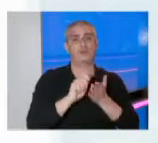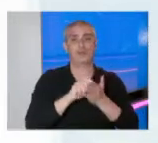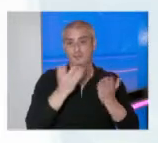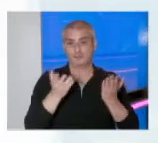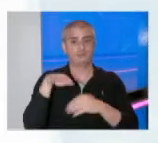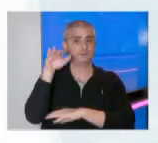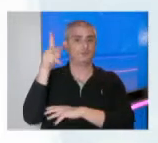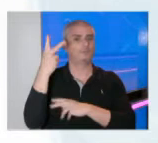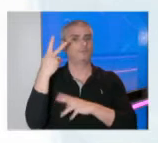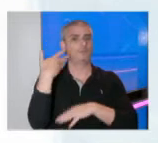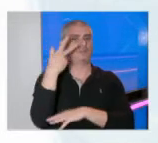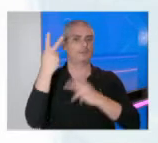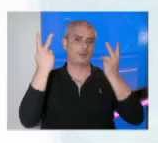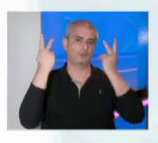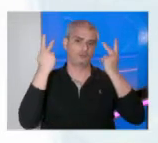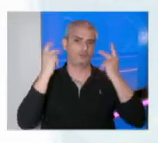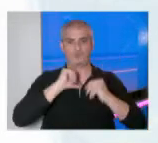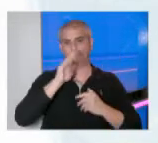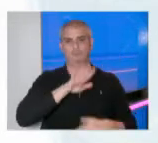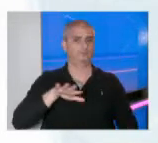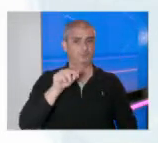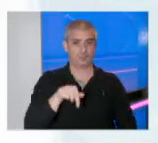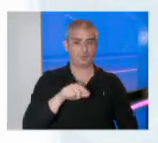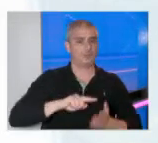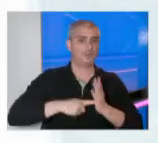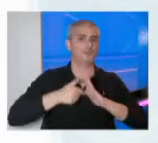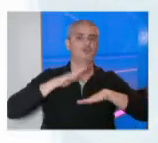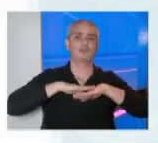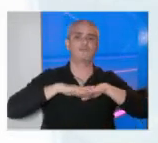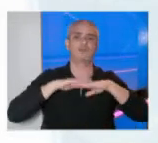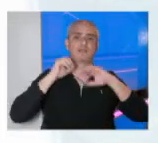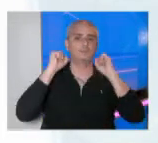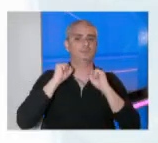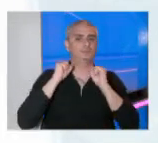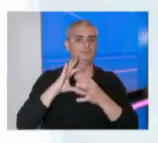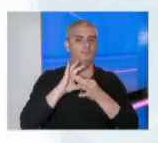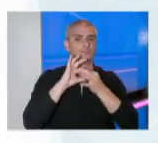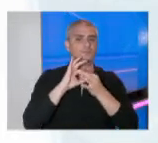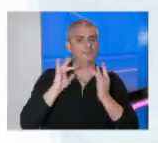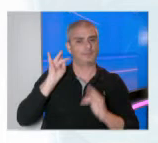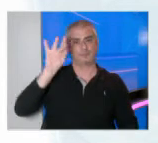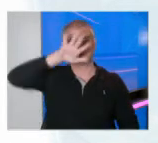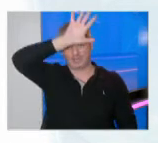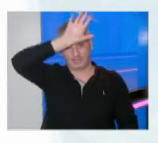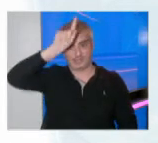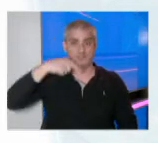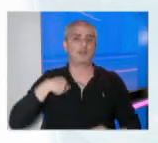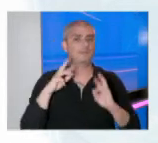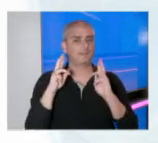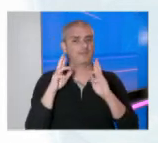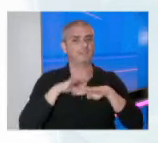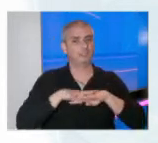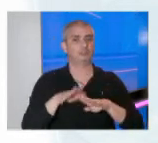וכתב: סעודיה היא מדינת מפתח חשובה ביותר במזרח התיכון, בדגש על תפקידה בביסוס הציר שמתייצב מול איראן.